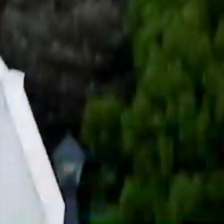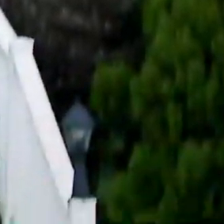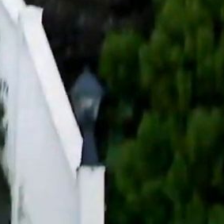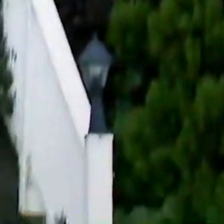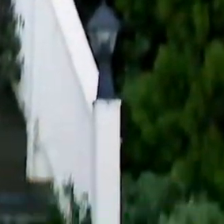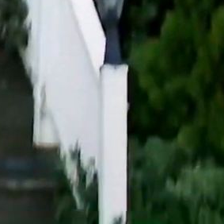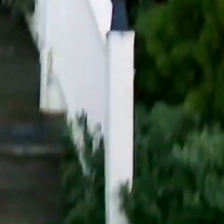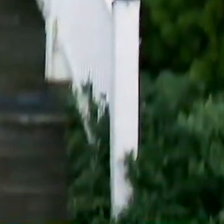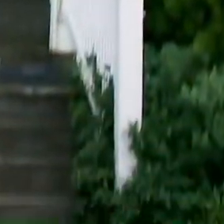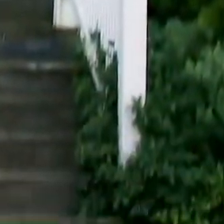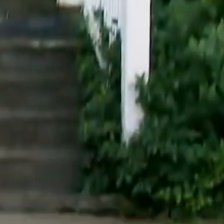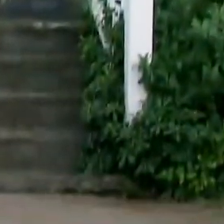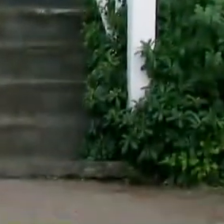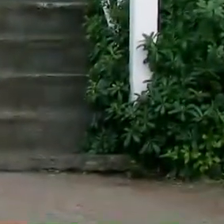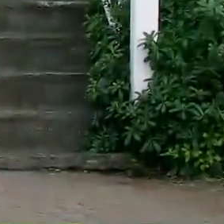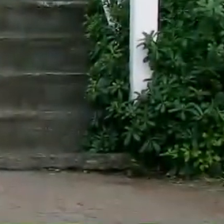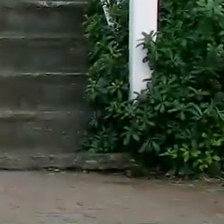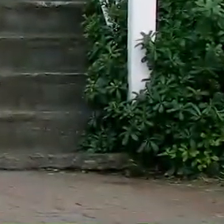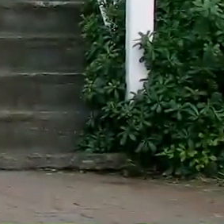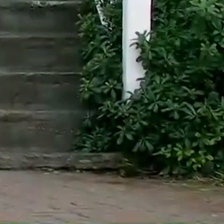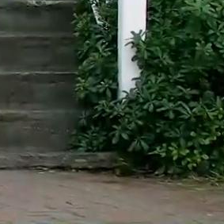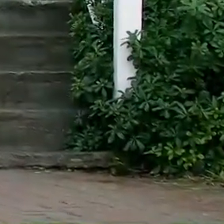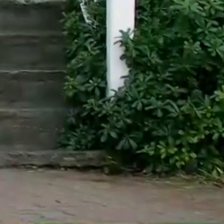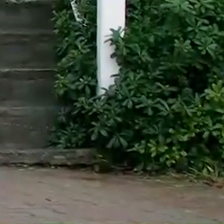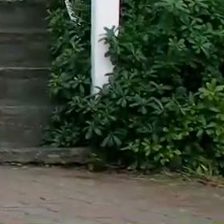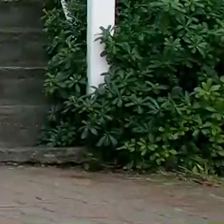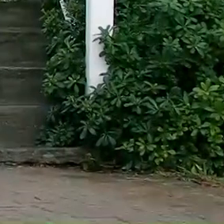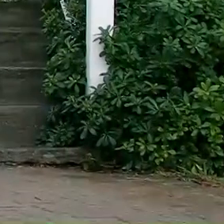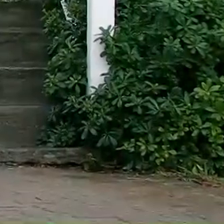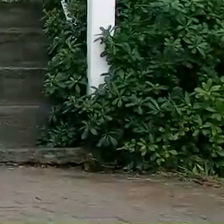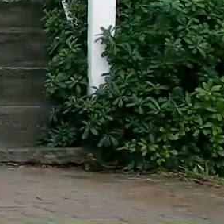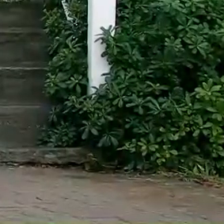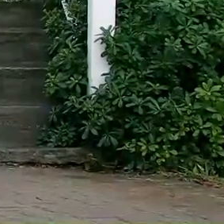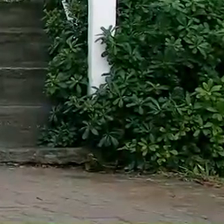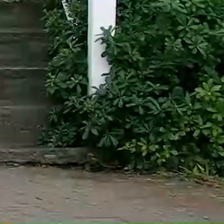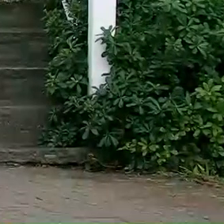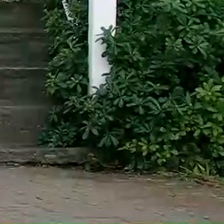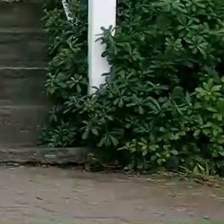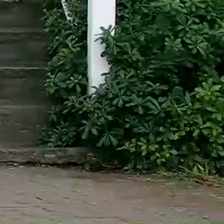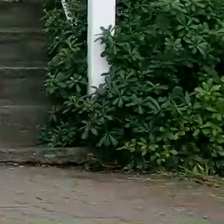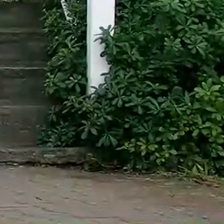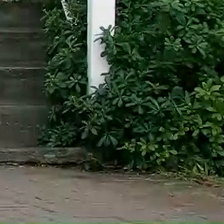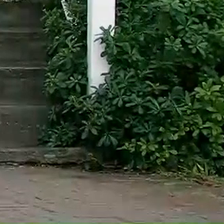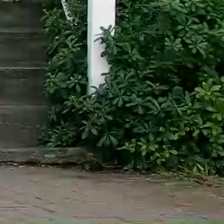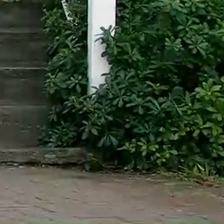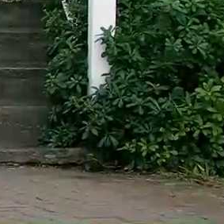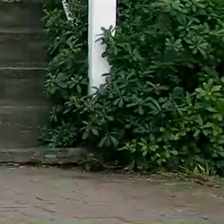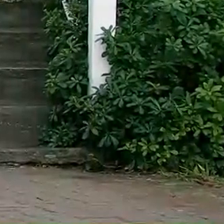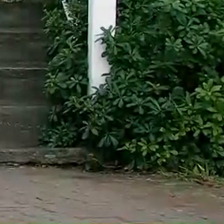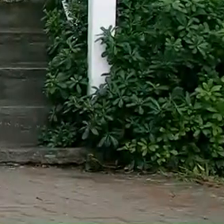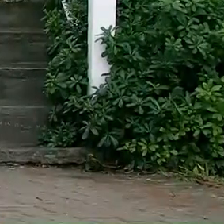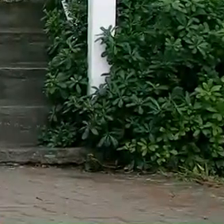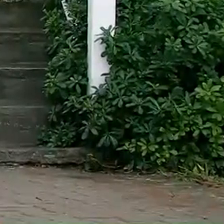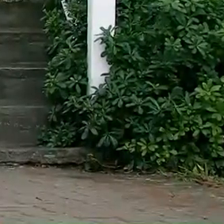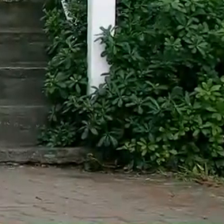Şükrü garajda her zamanki yerinde dikilmiş Sarp'ı bekliyor. Kafasında siyah bere, üzerinde yeşil mont. Ellerini soğuktan ovuşturduktan sonra